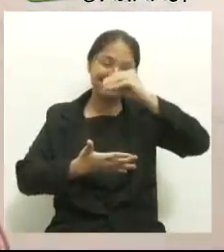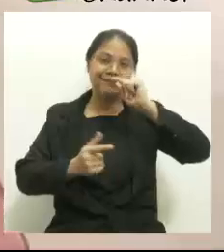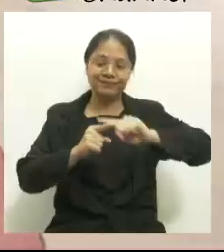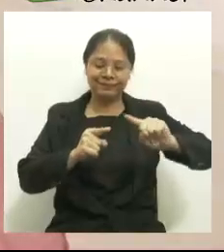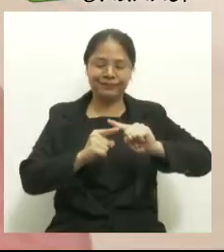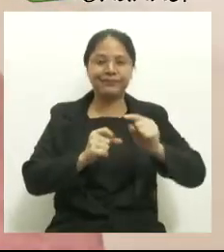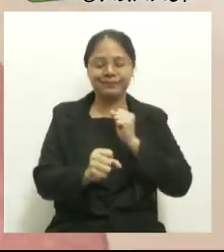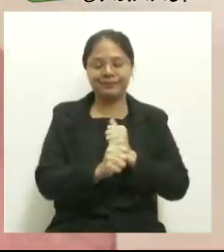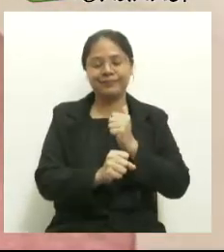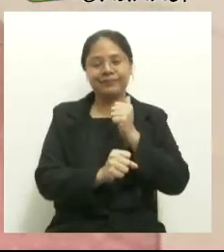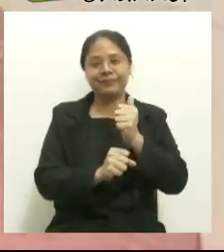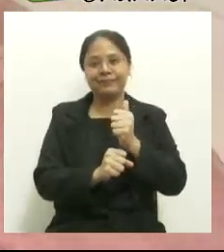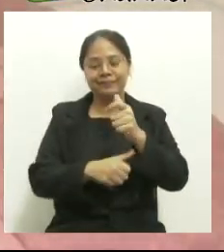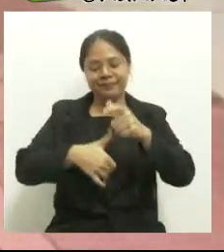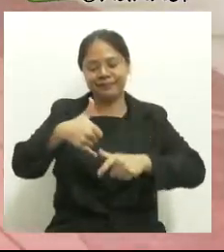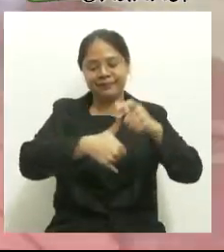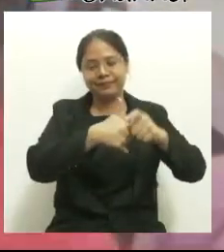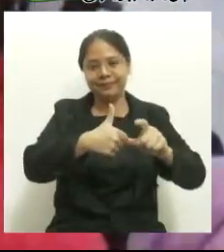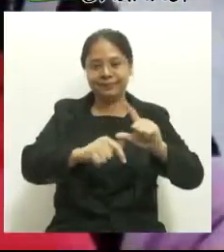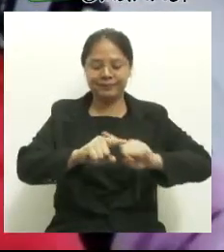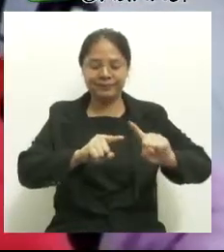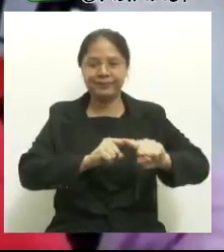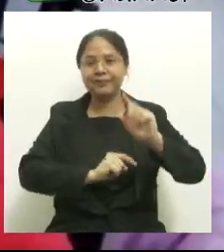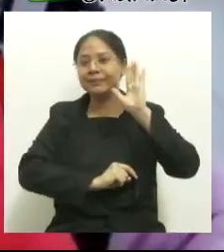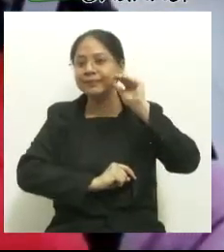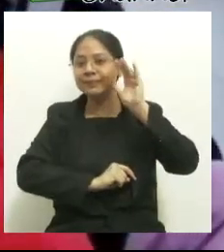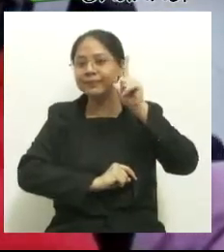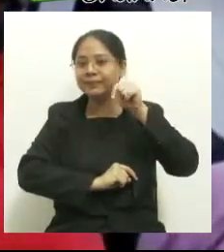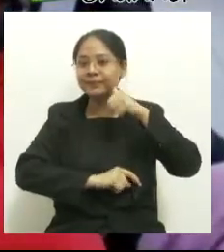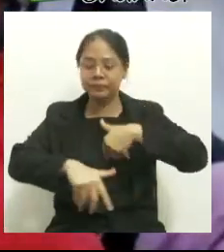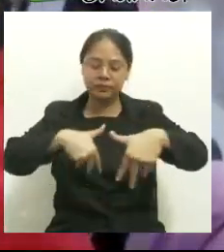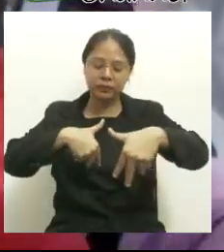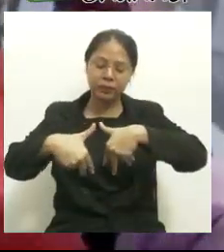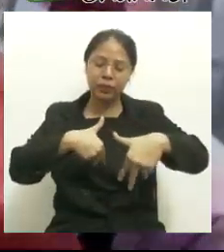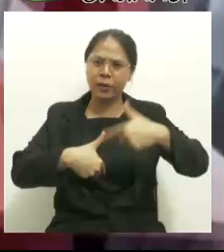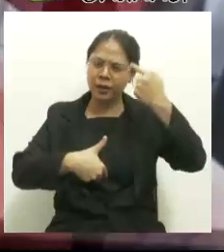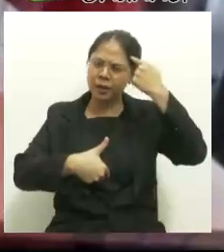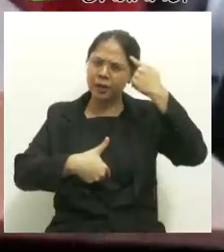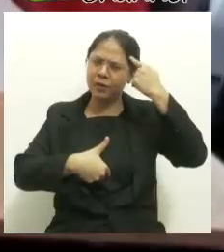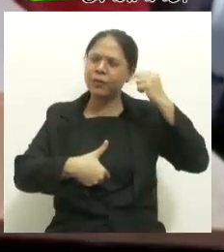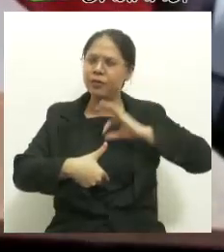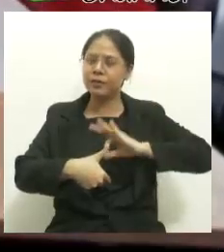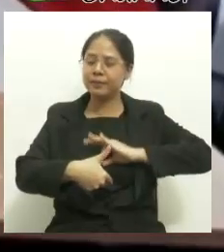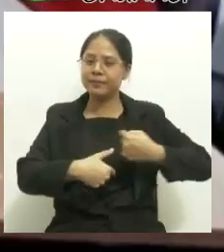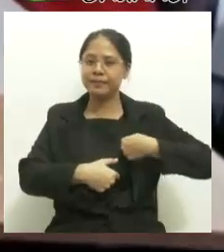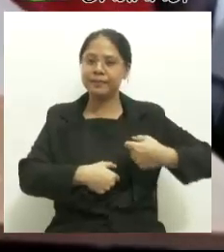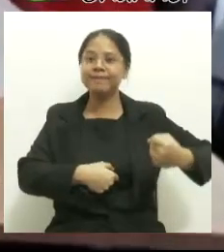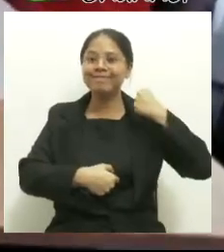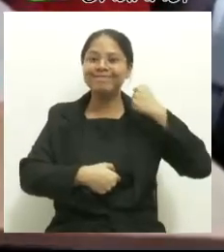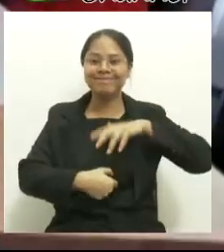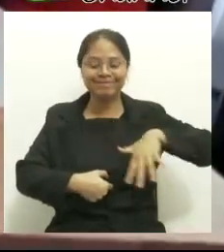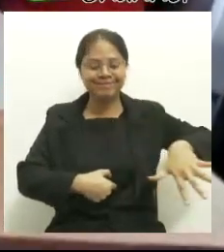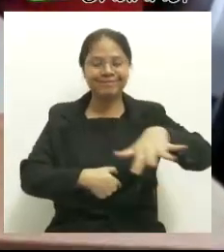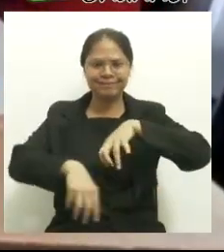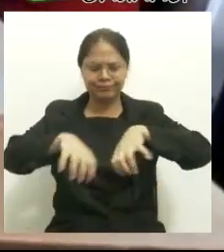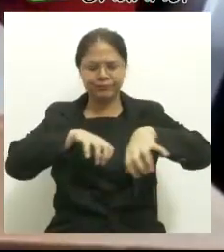ค์ที่ดีและเพื่อสร้างความมั่นใจให้แก่ผู้ปกครองชุมชนหน่วยงานที่เกี่ยวข้องว่าผู้เรียนทุกคนจะได้รับการ